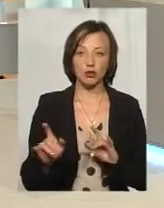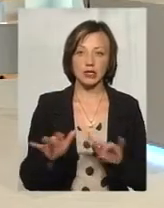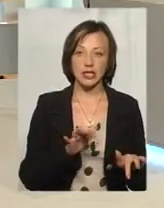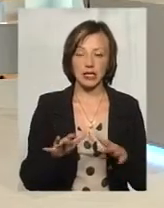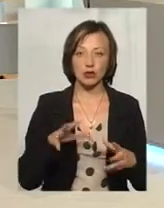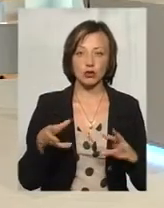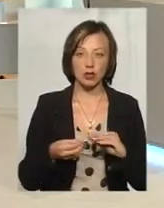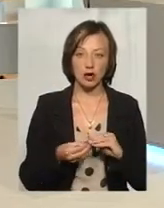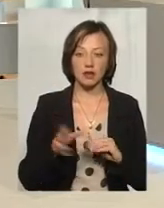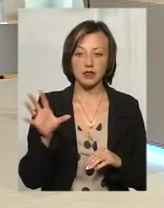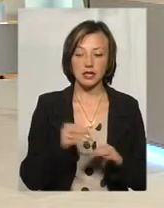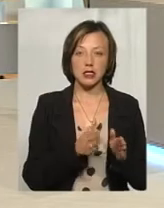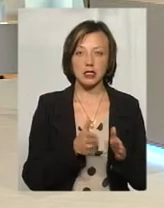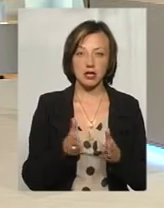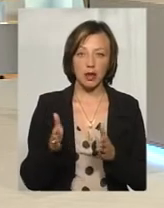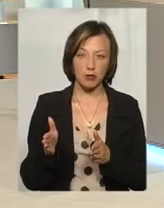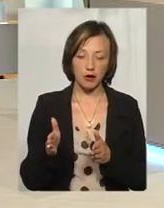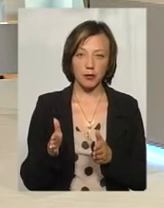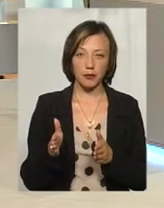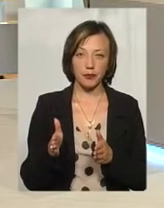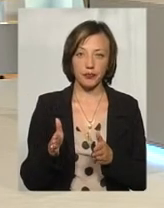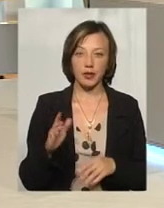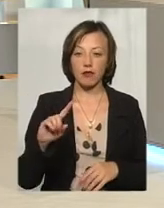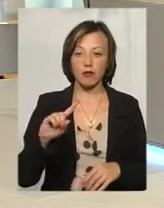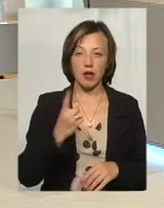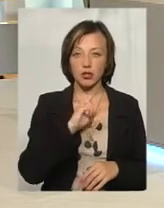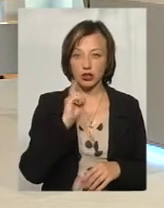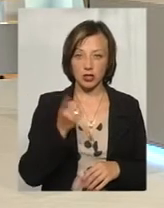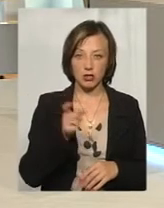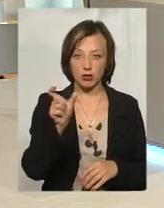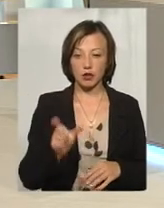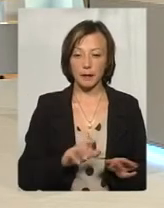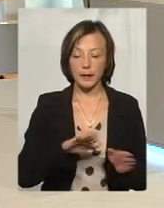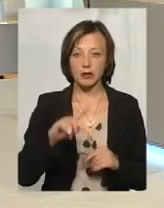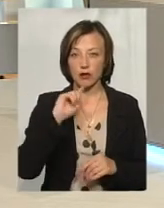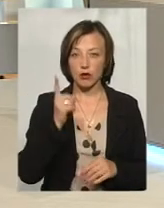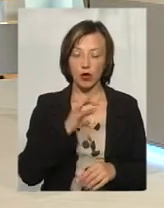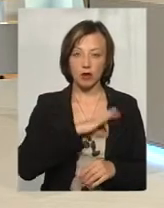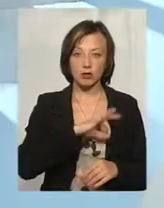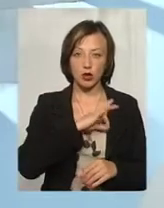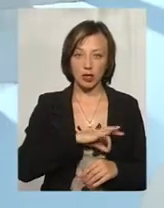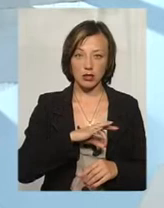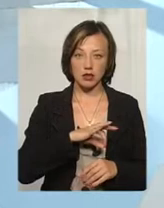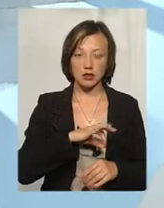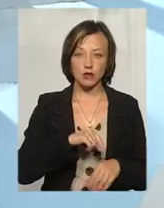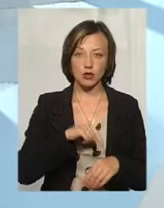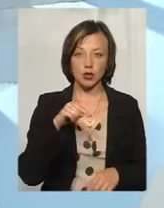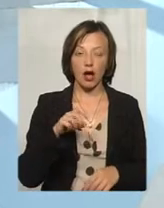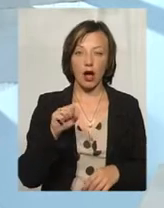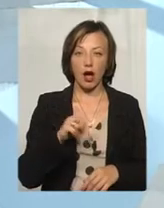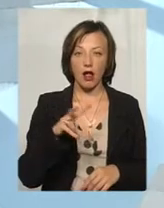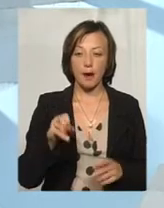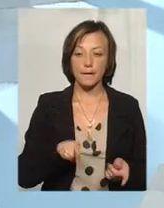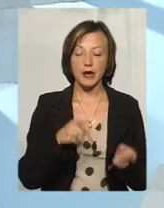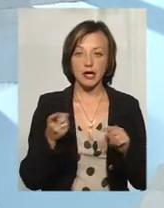і результати цієї системи, в перший рік має споживач після року експлуатації відчути, але